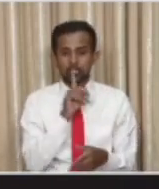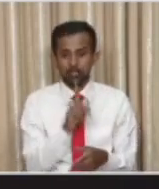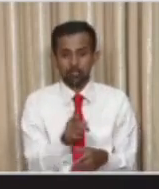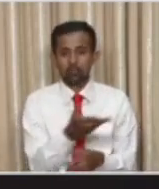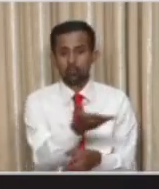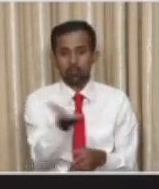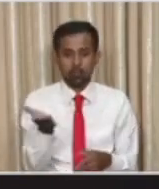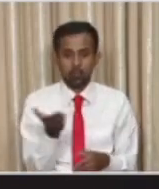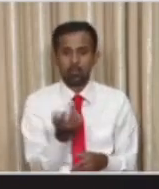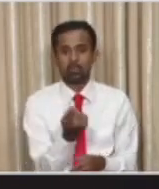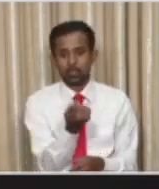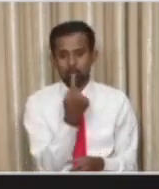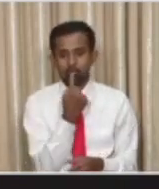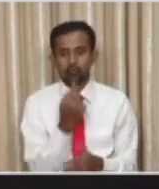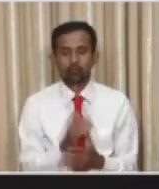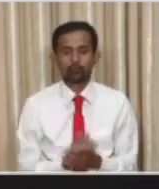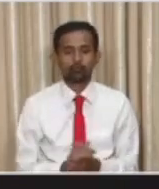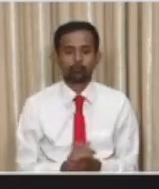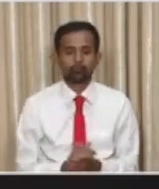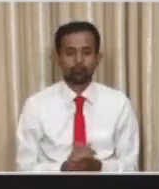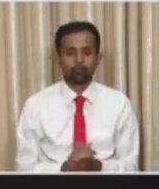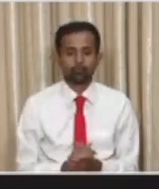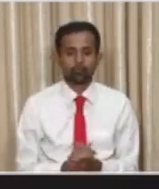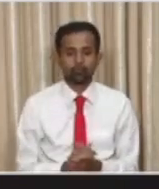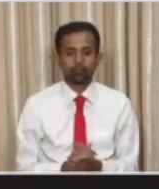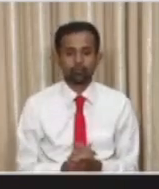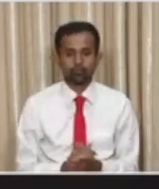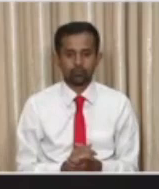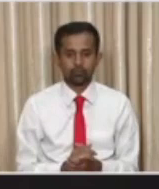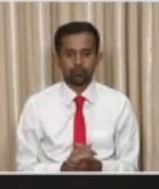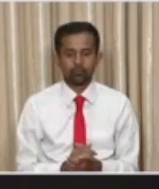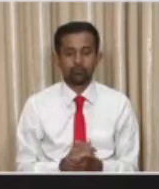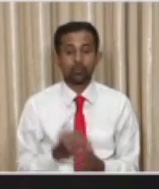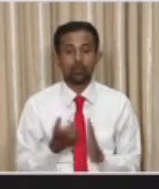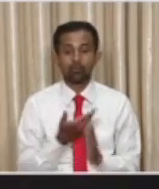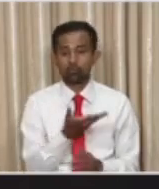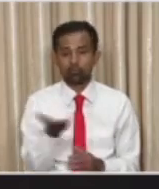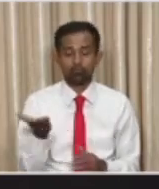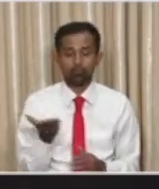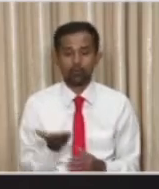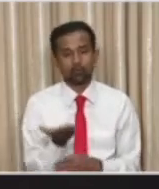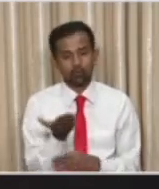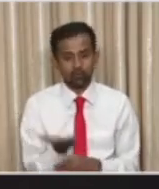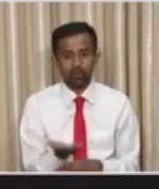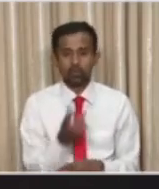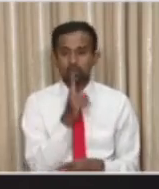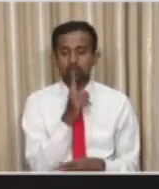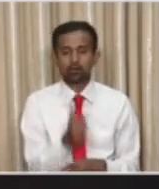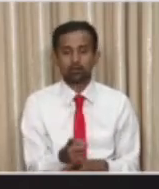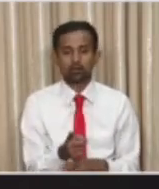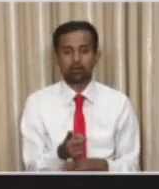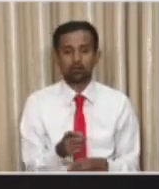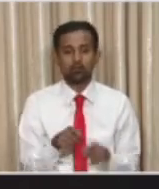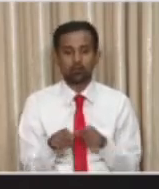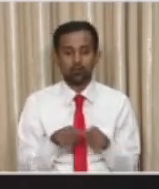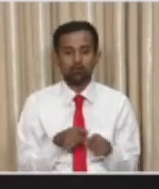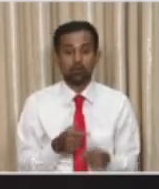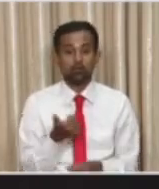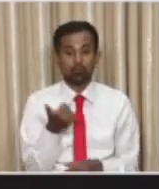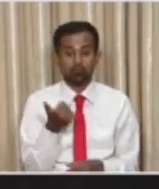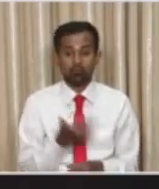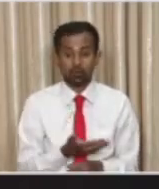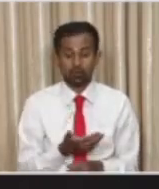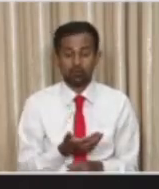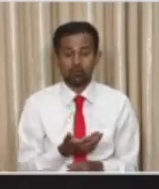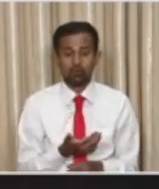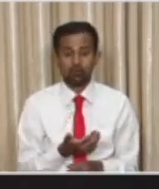අය ඉල්ලා සිටින්නේ. මම මේ ගරු සභාවට ඉල්ලීමක් කරනවා. විශේෂයෙන්ම මෙවැනි ඉතාමත් වැදගත්